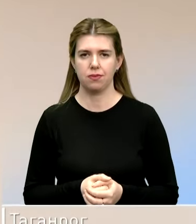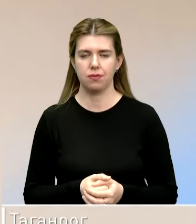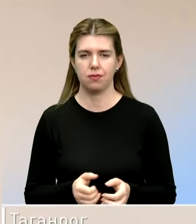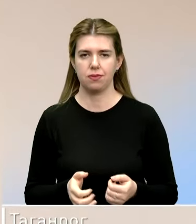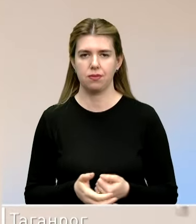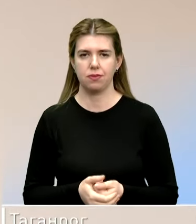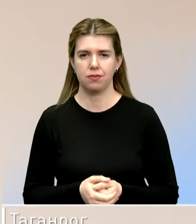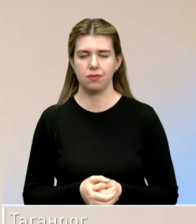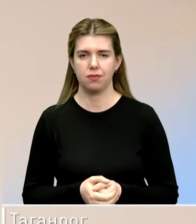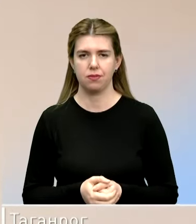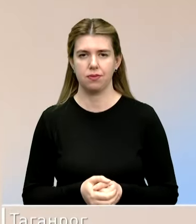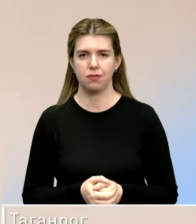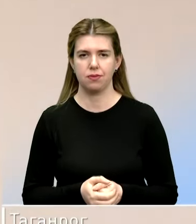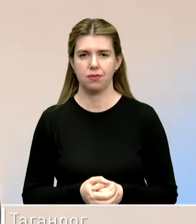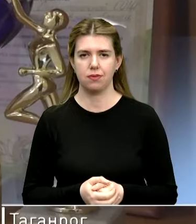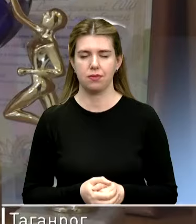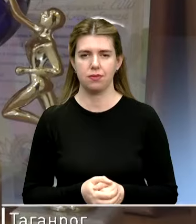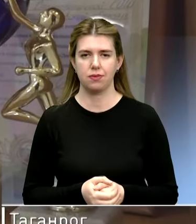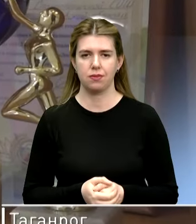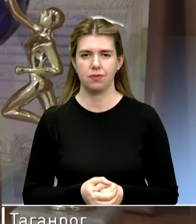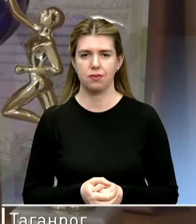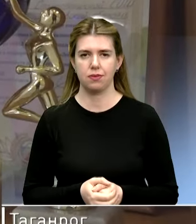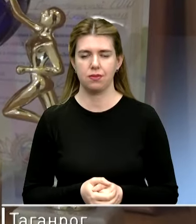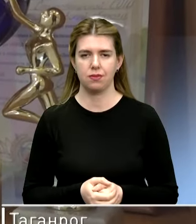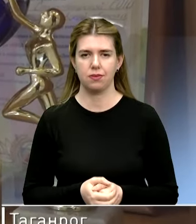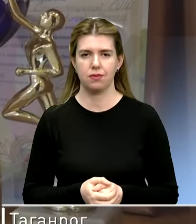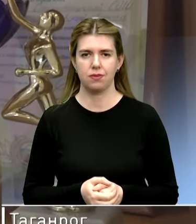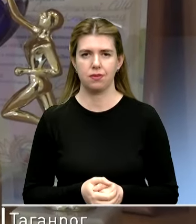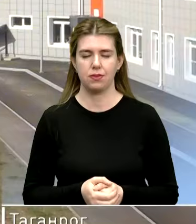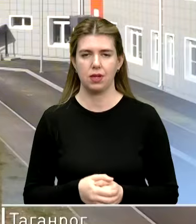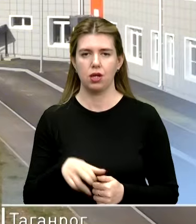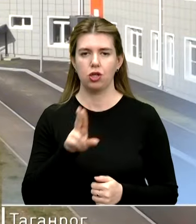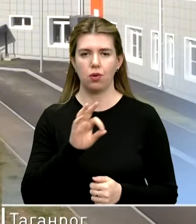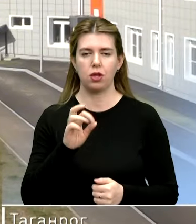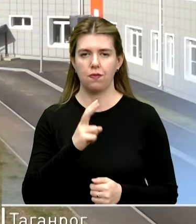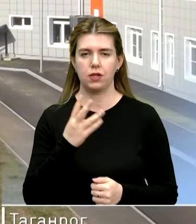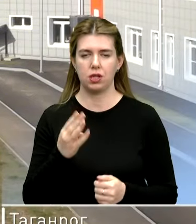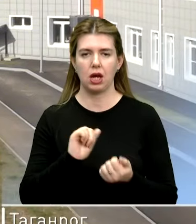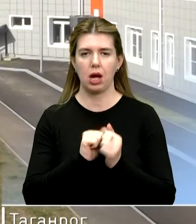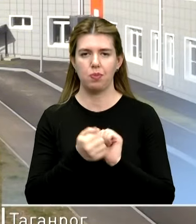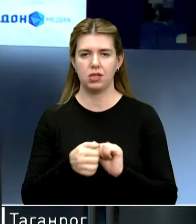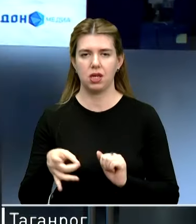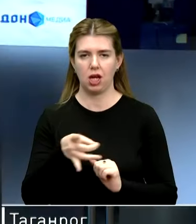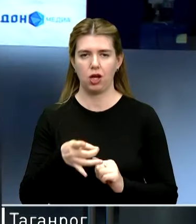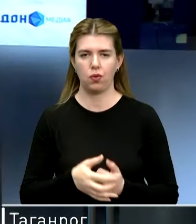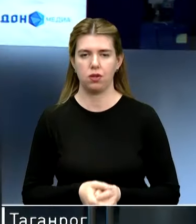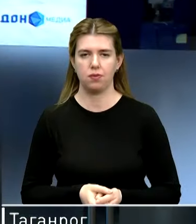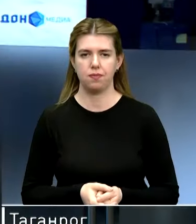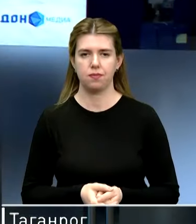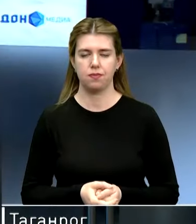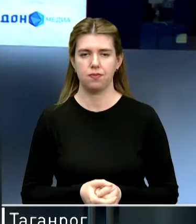мой компас земной. Александра Дурановская, Сергей Алфеев, Дон 24, Каменский район.